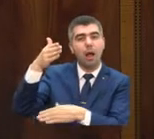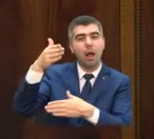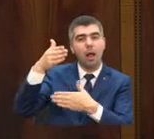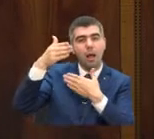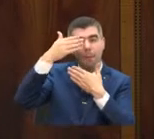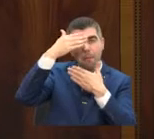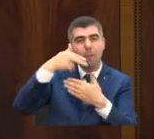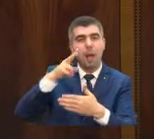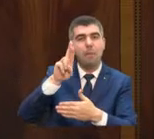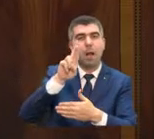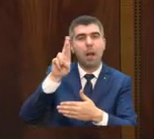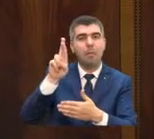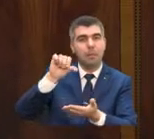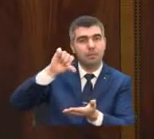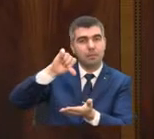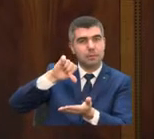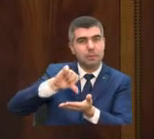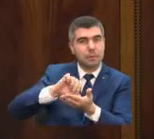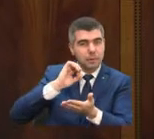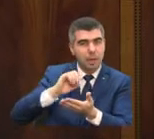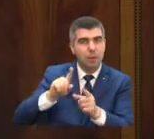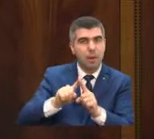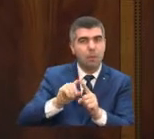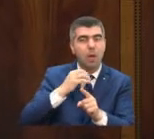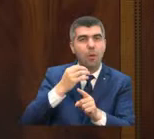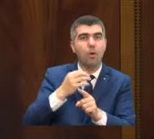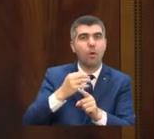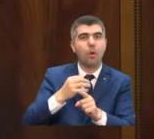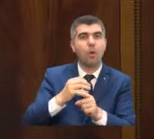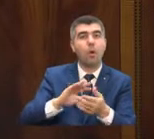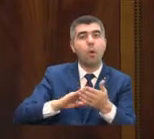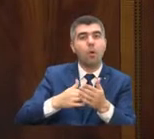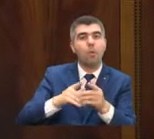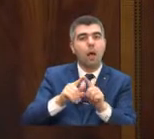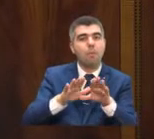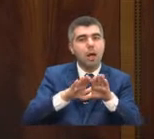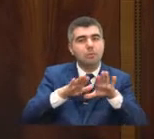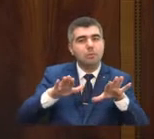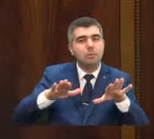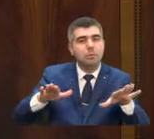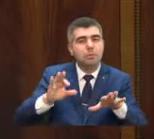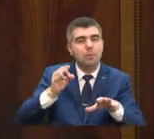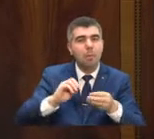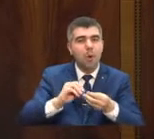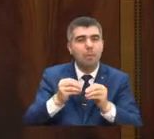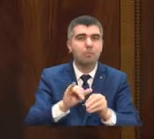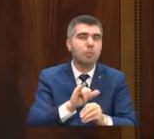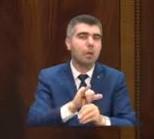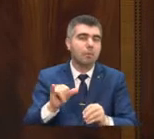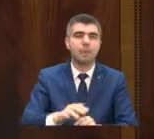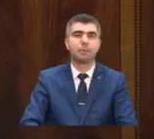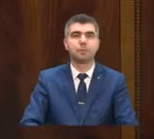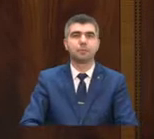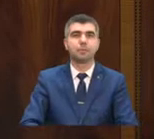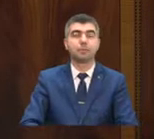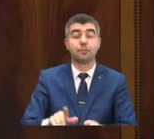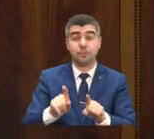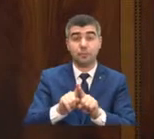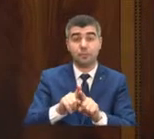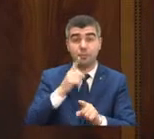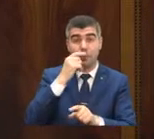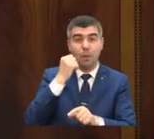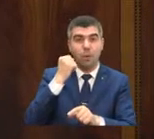ظهور التحريات الأولى أن المملكة المغربية بلد آمن. حاجة الوطن الآن تبقى